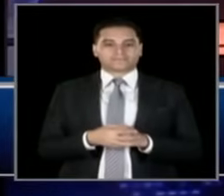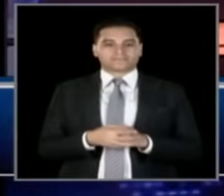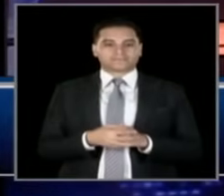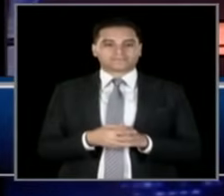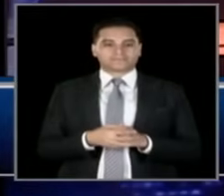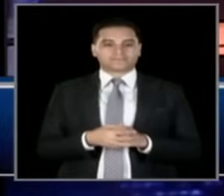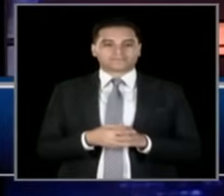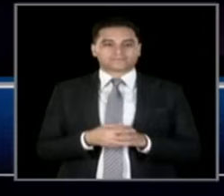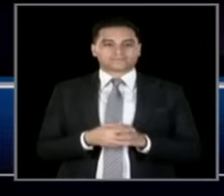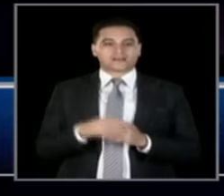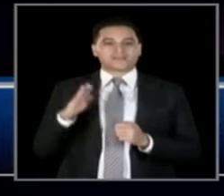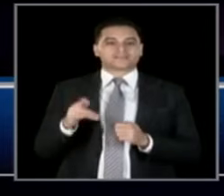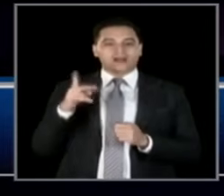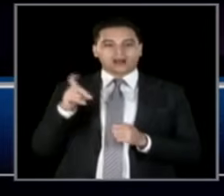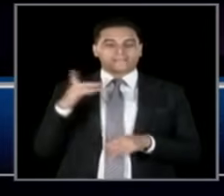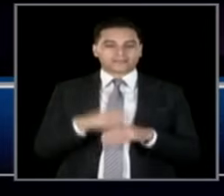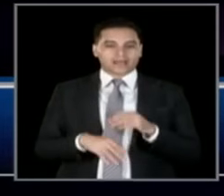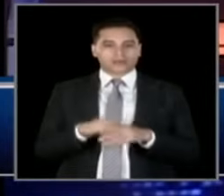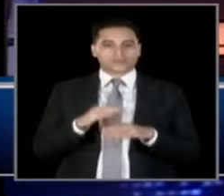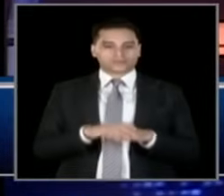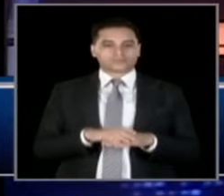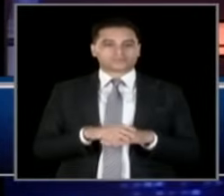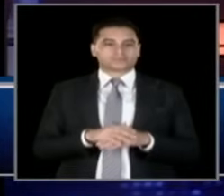هي أصل سارة اللي كانت بتحاول تدوس على البازر. لا